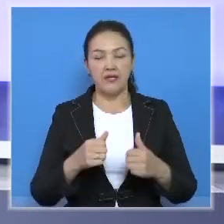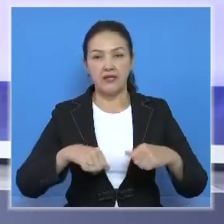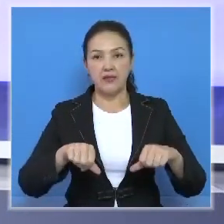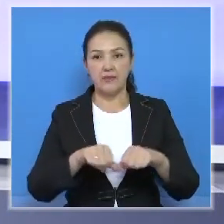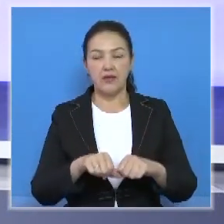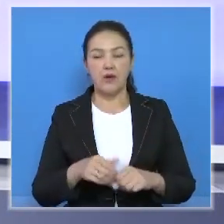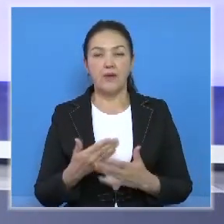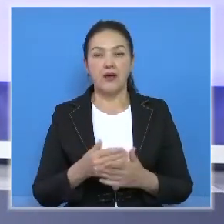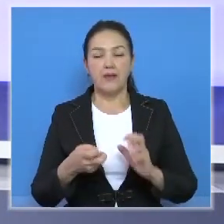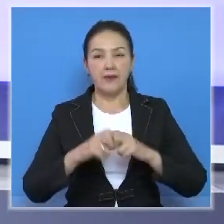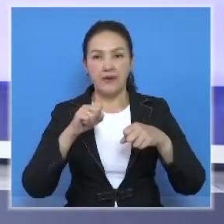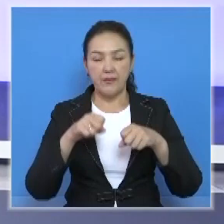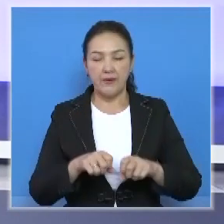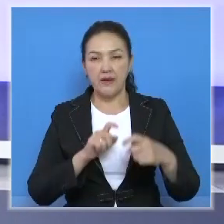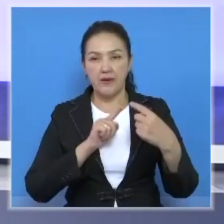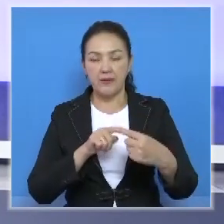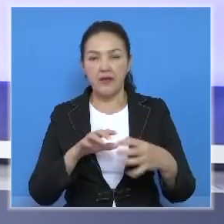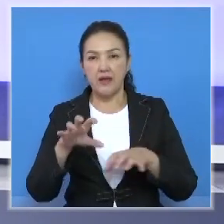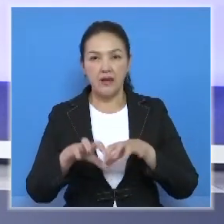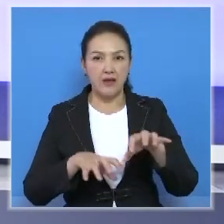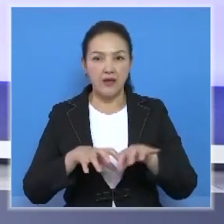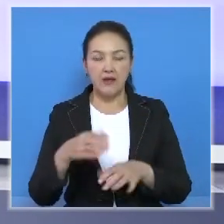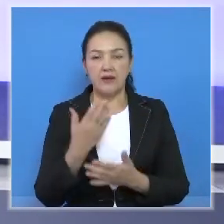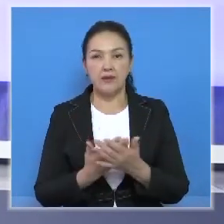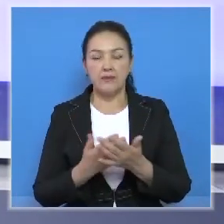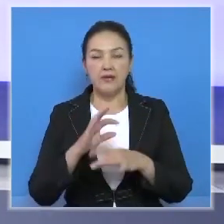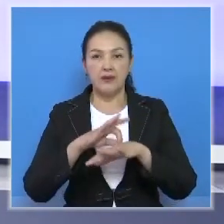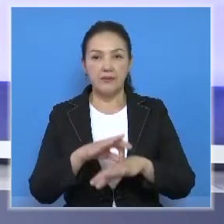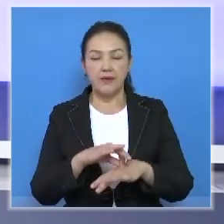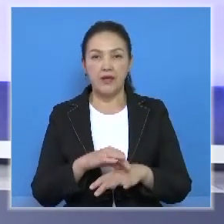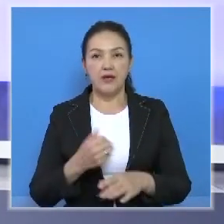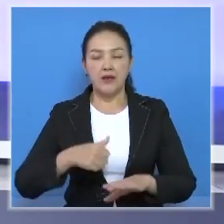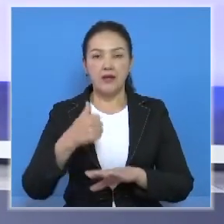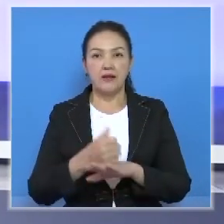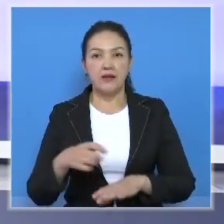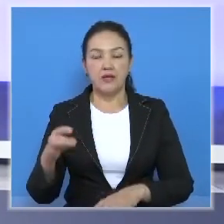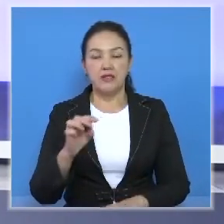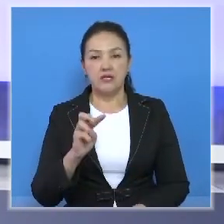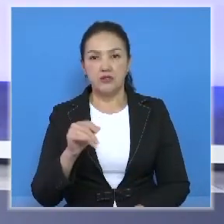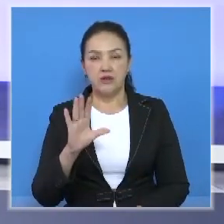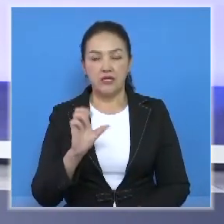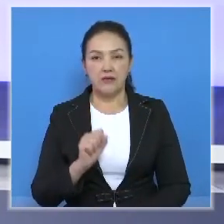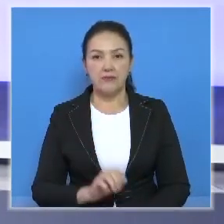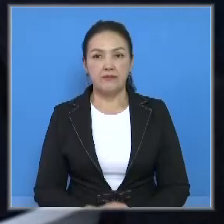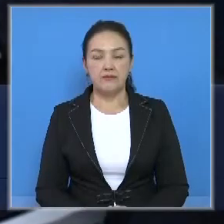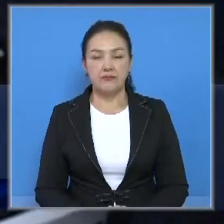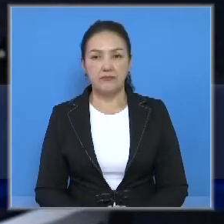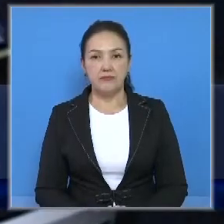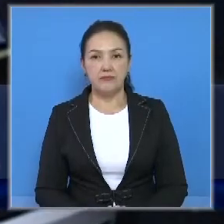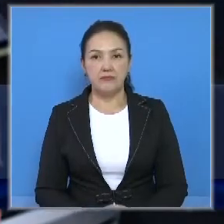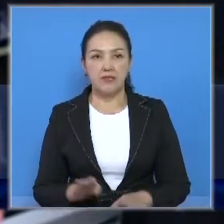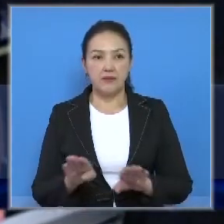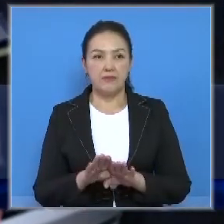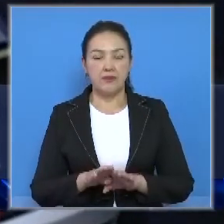комиссии по профилактике правонарушений и противодействию коррупции. Совещание прошло под председательством главы региона Ералы Тугжанова. По